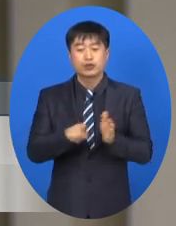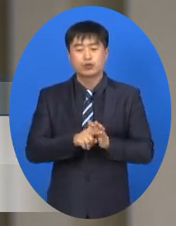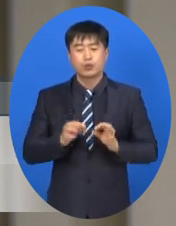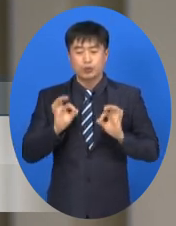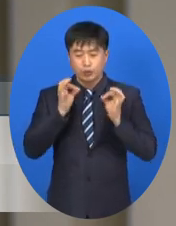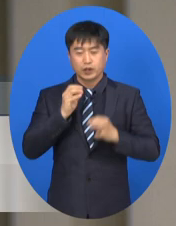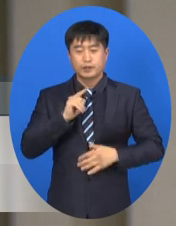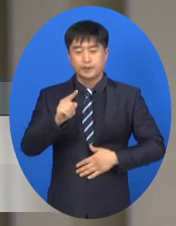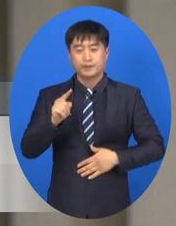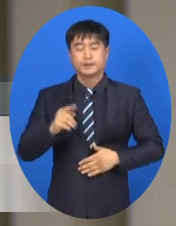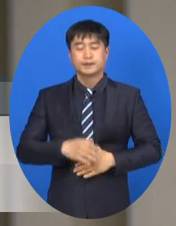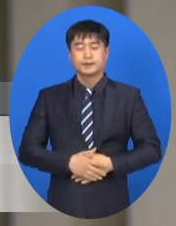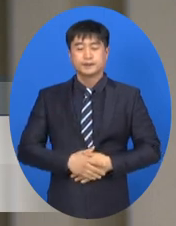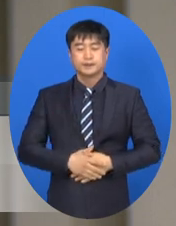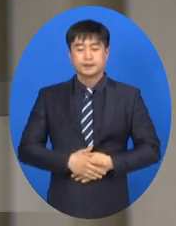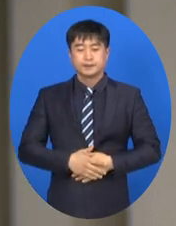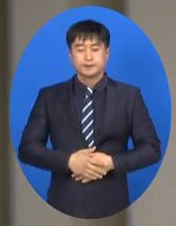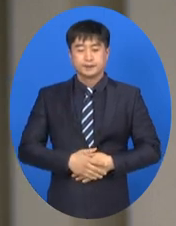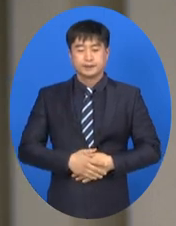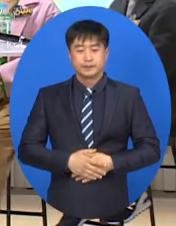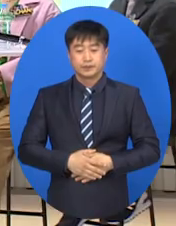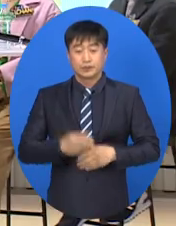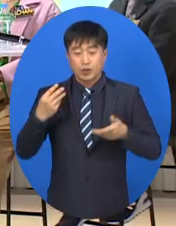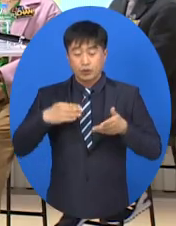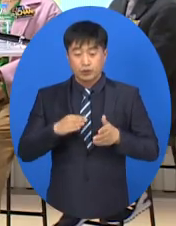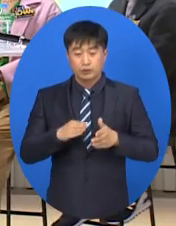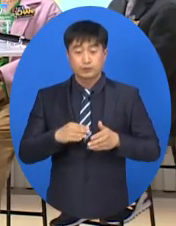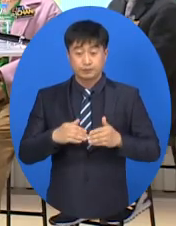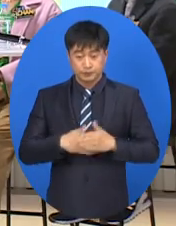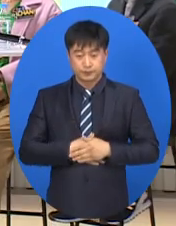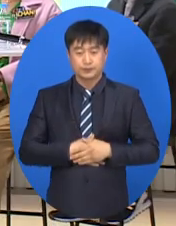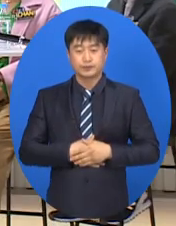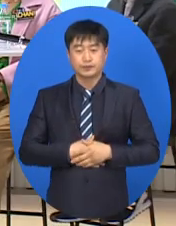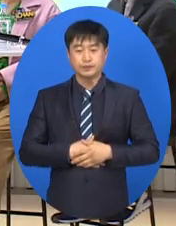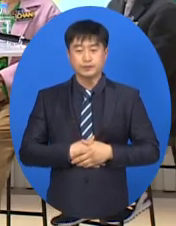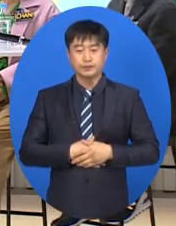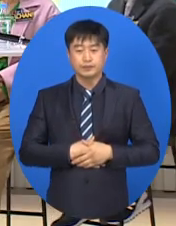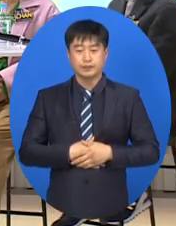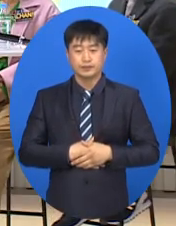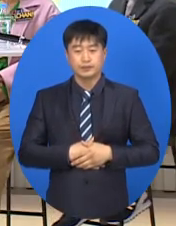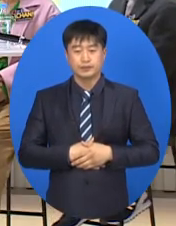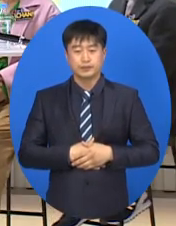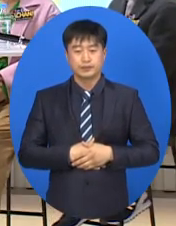최선의 노력을 다할 생각입니다. 경기 GTV 서문영입니다.